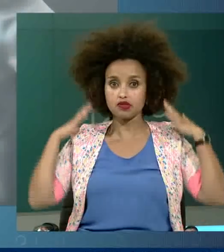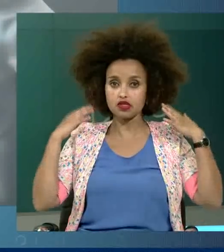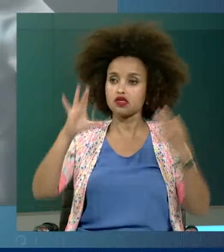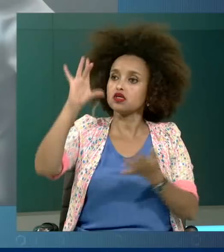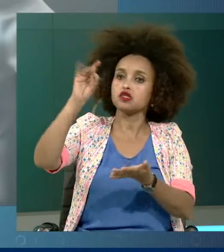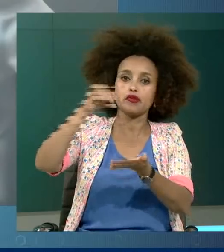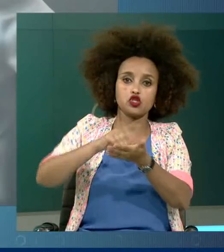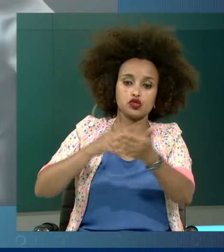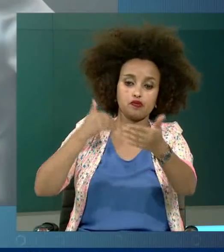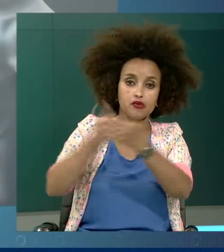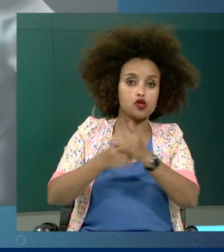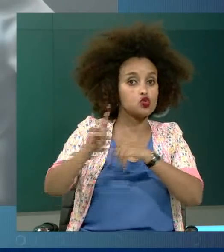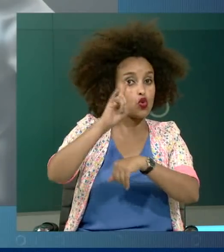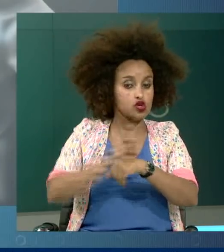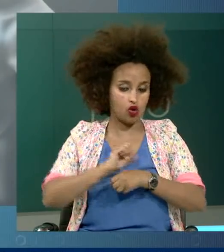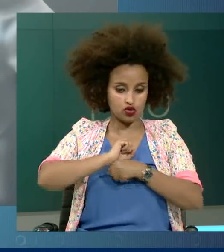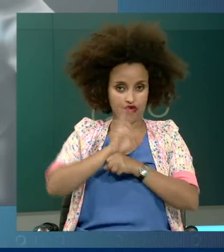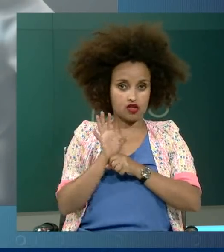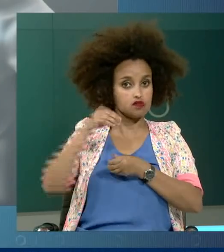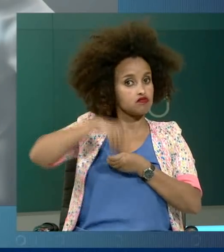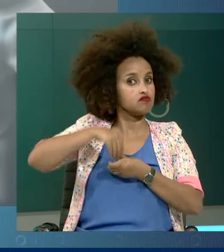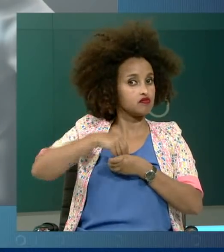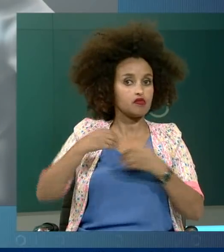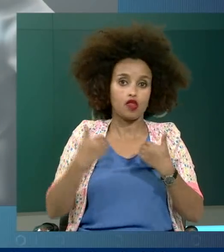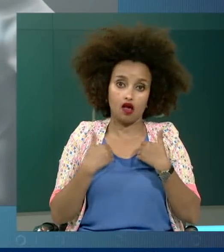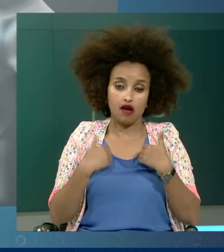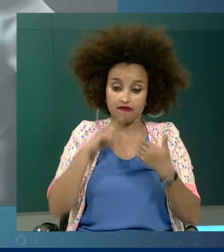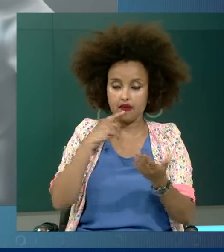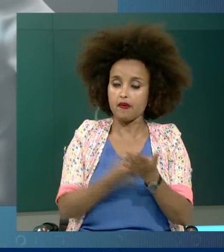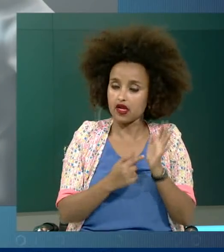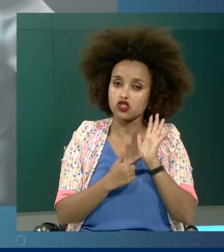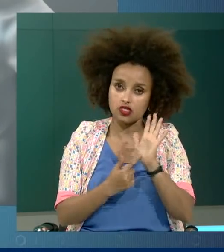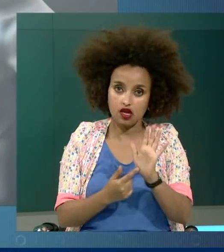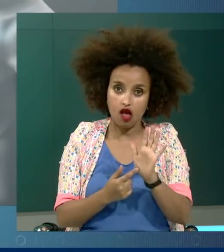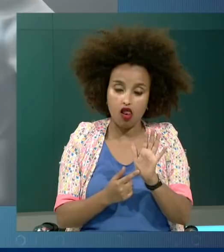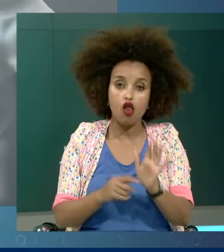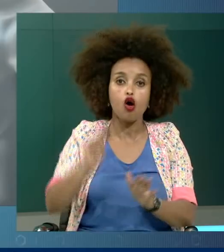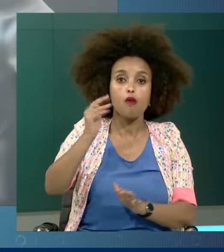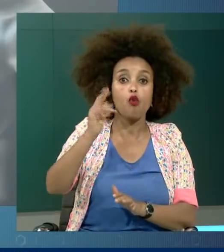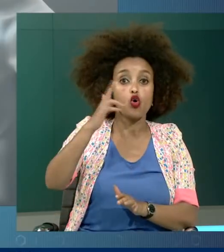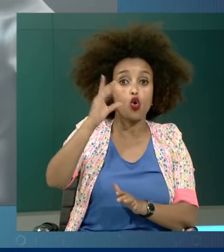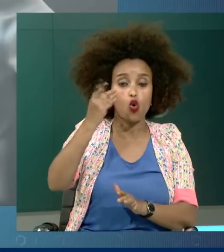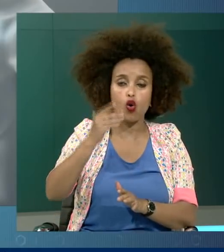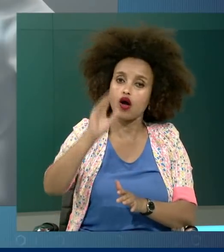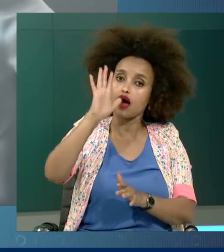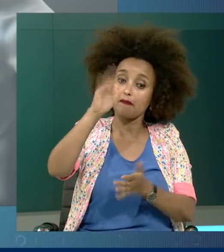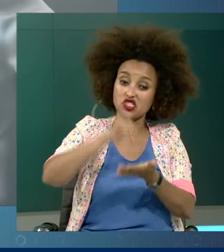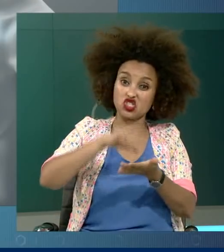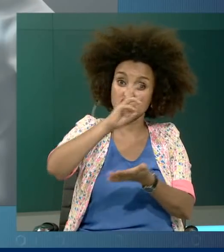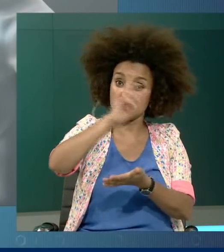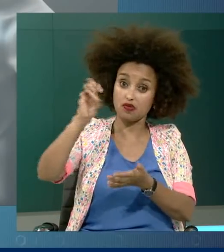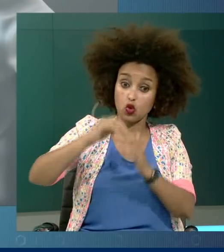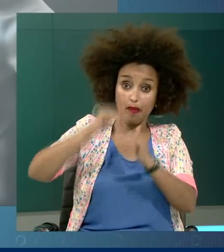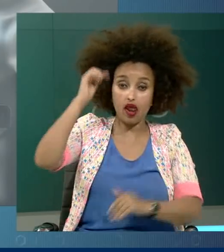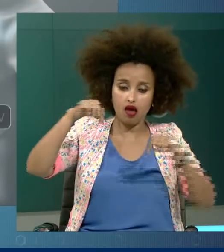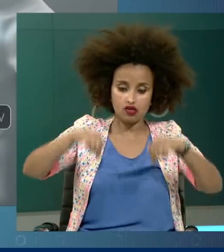8000 የሚጠጉ ዜጎቿ ቫይረሱ እንደተገኘባቸው ነው መረጃዎቹ የሚያሳዩት ሞሮኮ ደግሞ ከ5600 በላይ በዛሬው